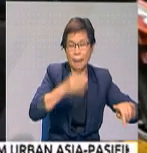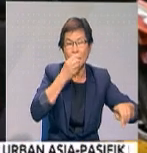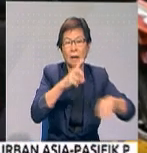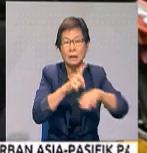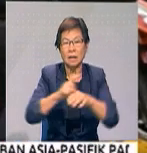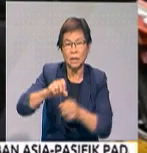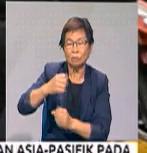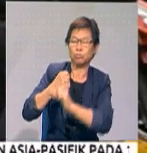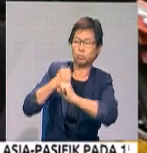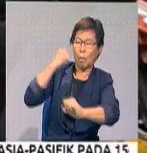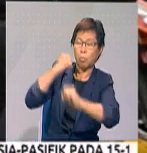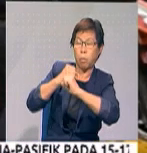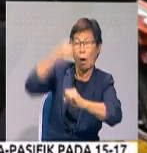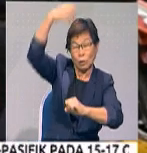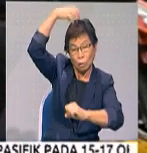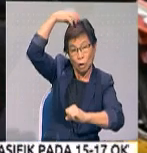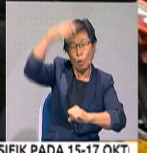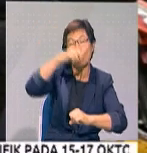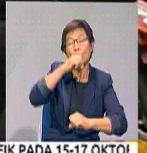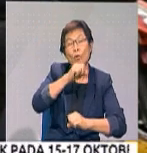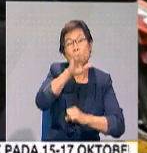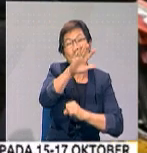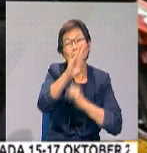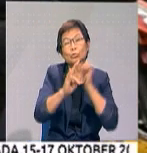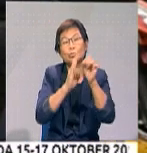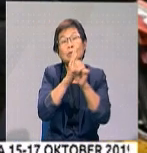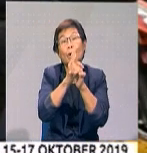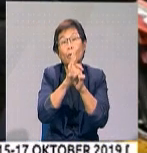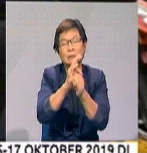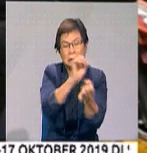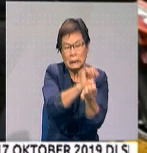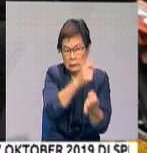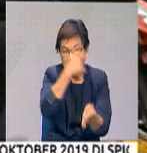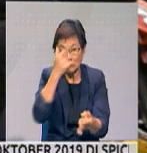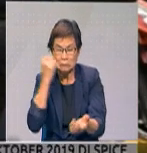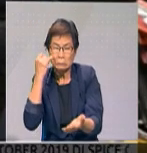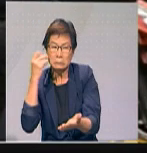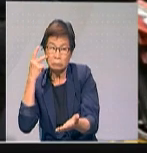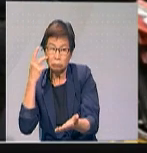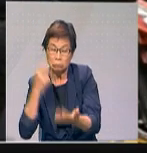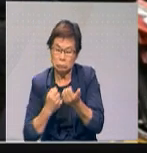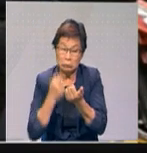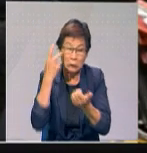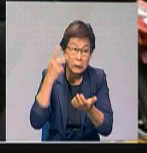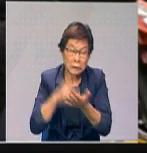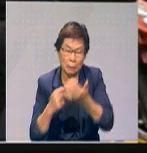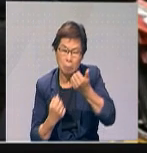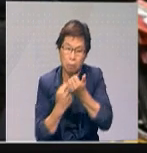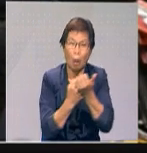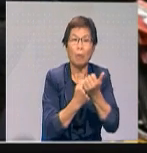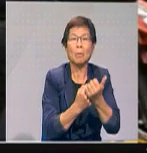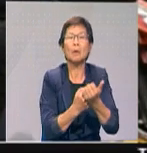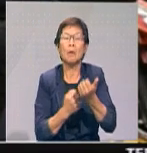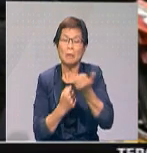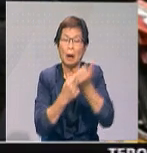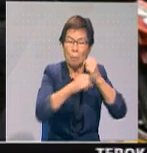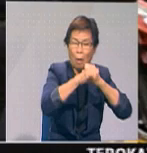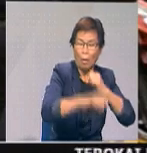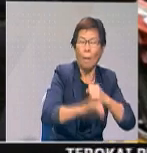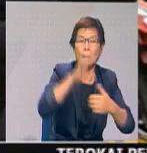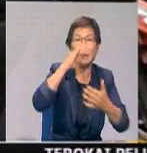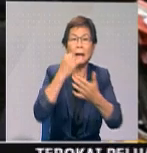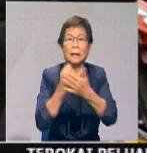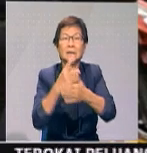Sungai Buloh, Selangor berusia 57 tahun ditahan selepas dikesan menyokong dan mempromosikan kumpulan pengganas itu di